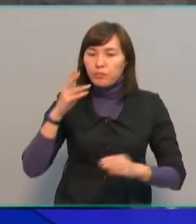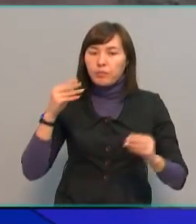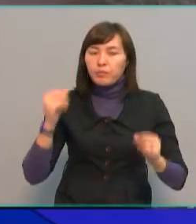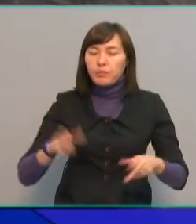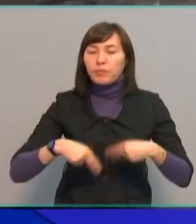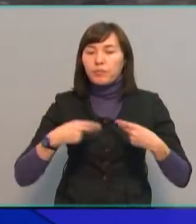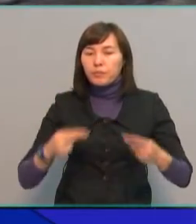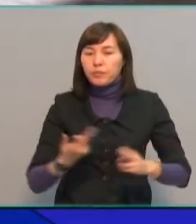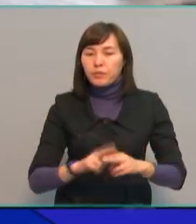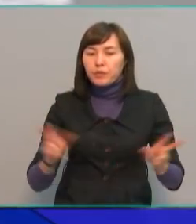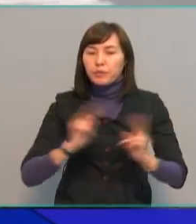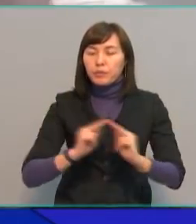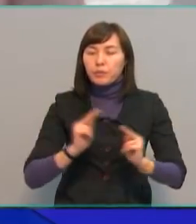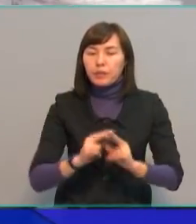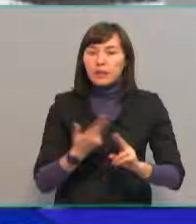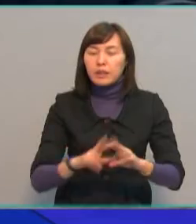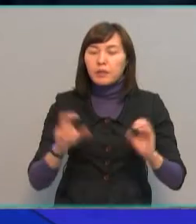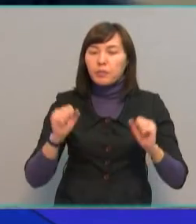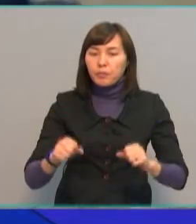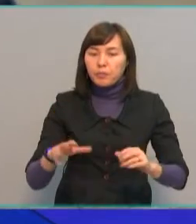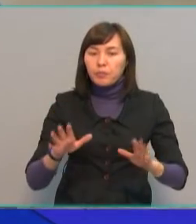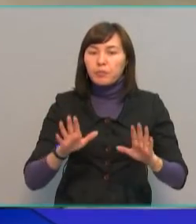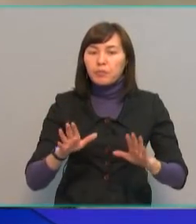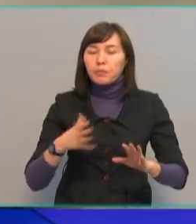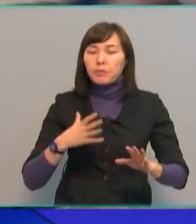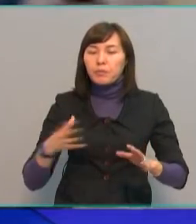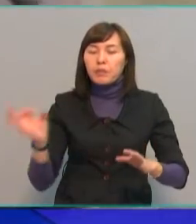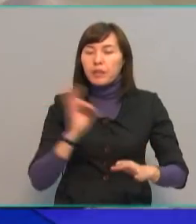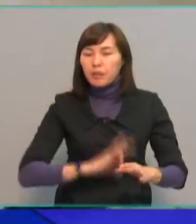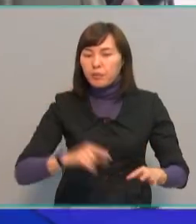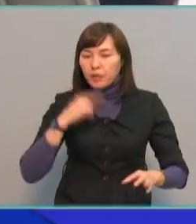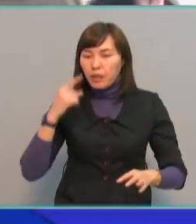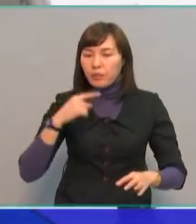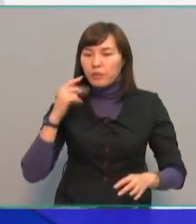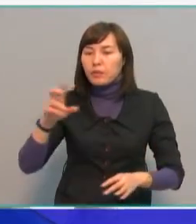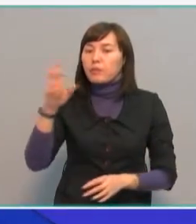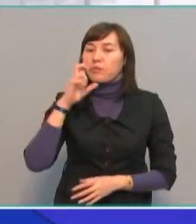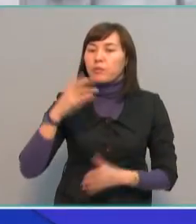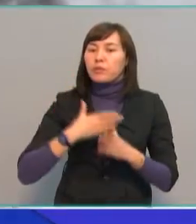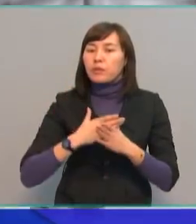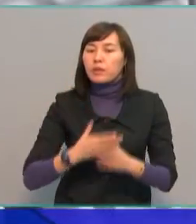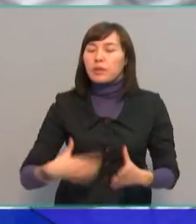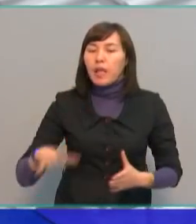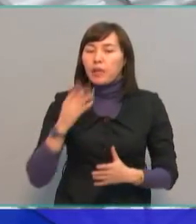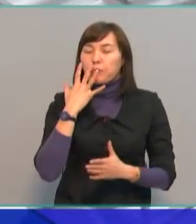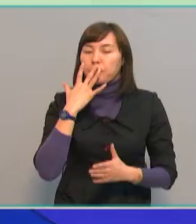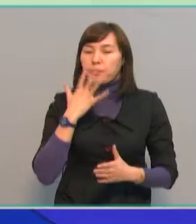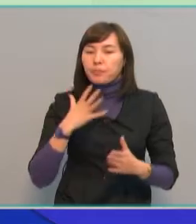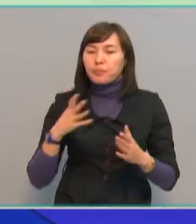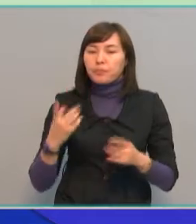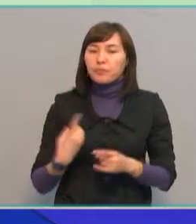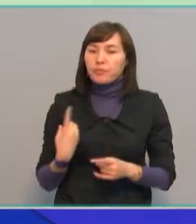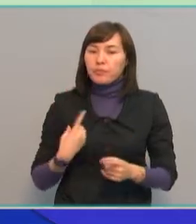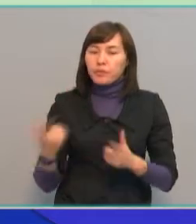қаржы берді, оқытты. Бұл мүмкіндікті неге пайдаланбасқа дейді кейіпкеріміз. Мемлекеттен алған қаражатына шетелден